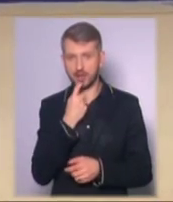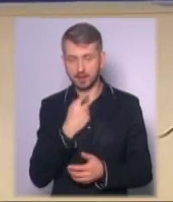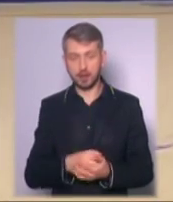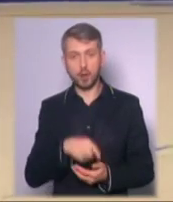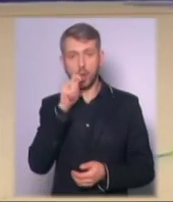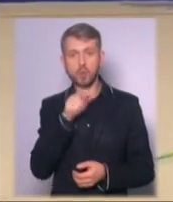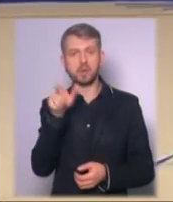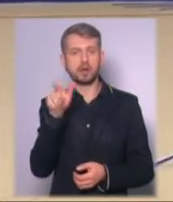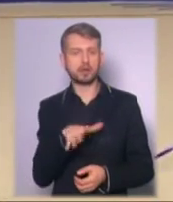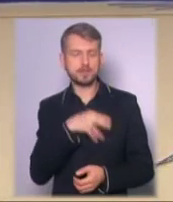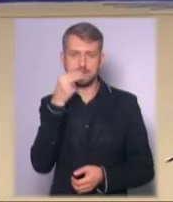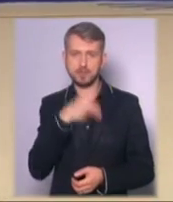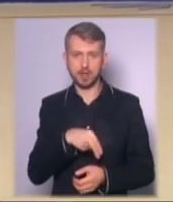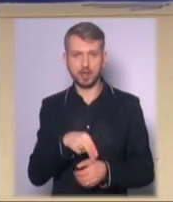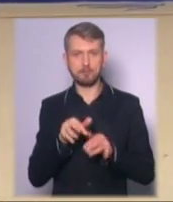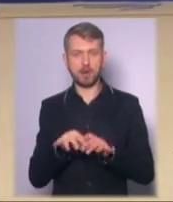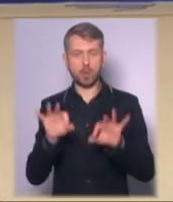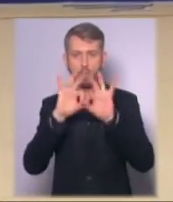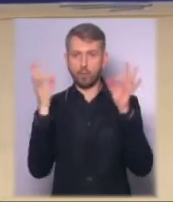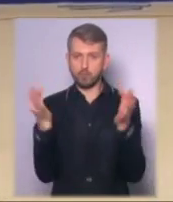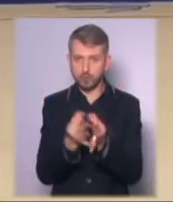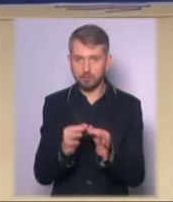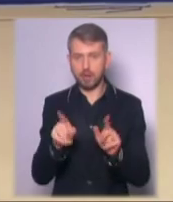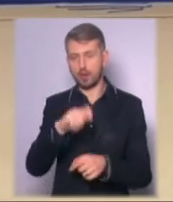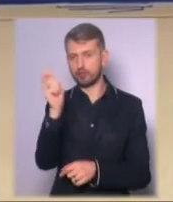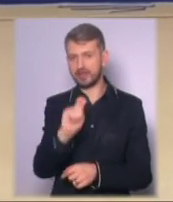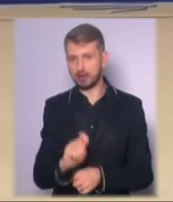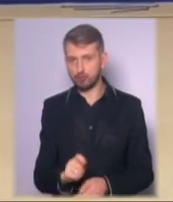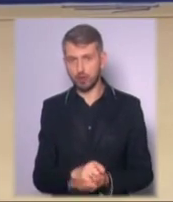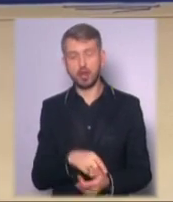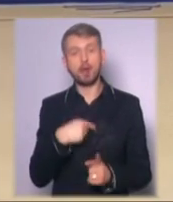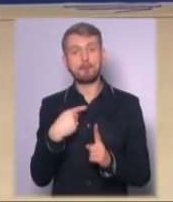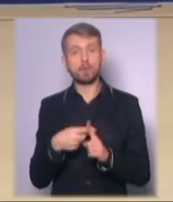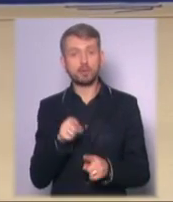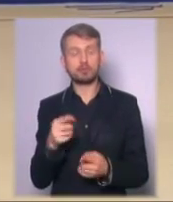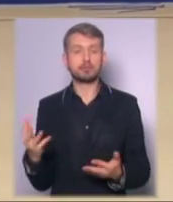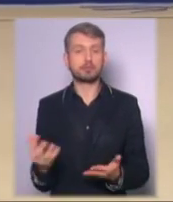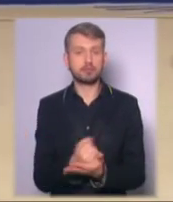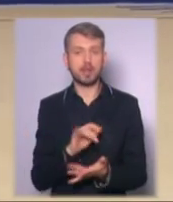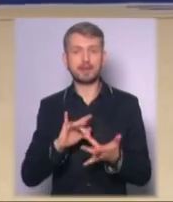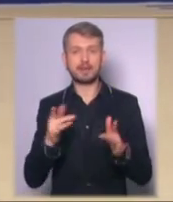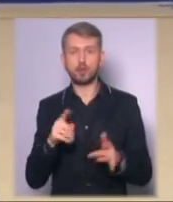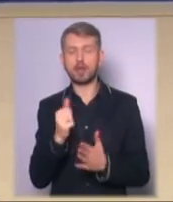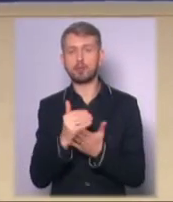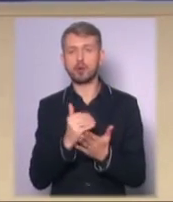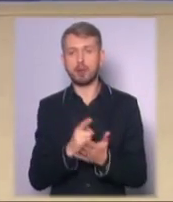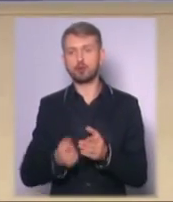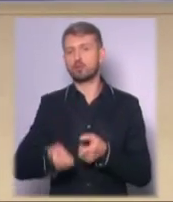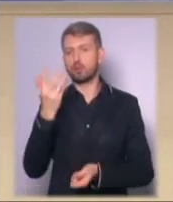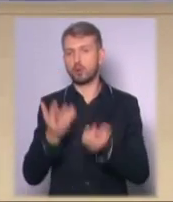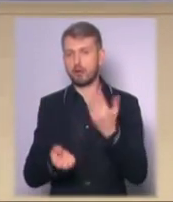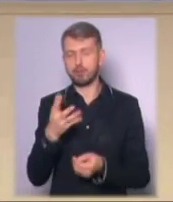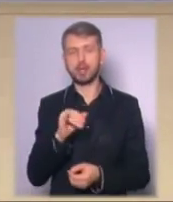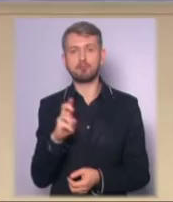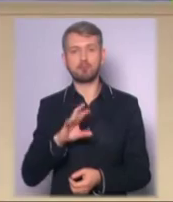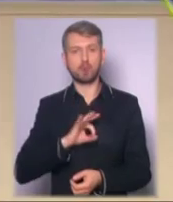не мала рівних у правах з обручем, а також у правах зі стрічкою. Крім цього, на рахунку Різадінової срібло за програму з булавами і бронза